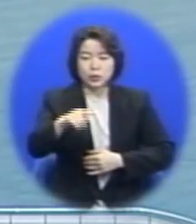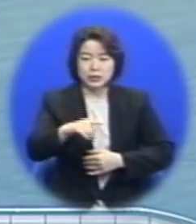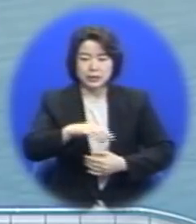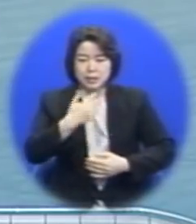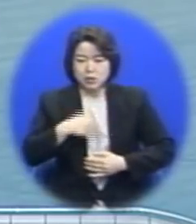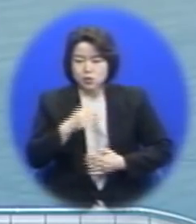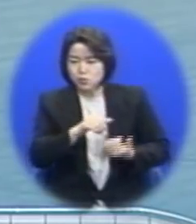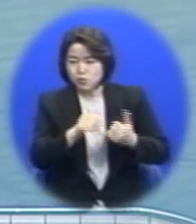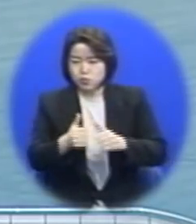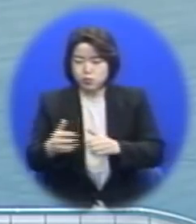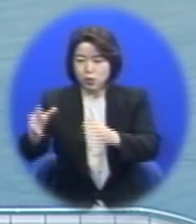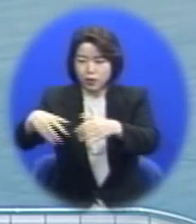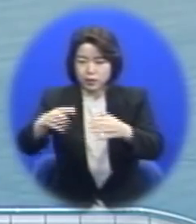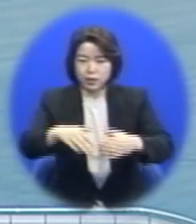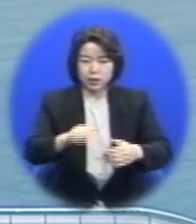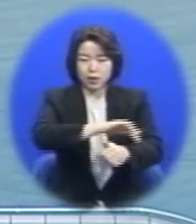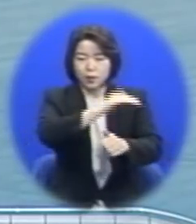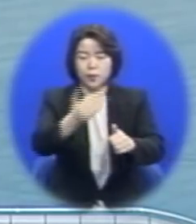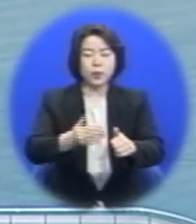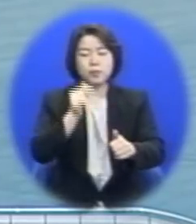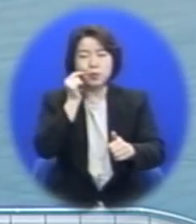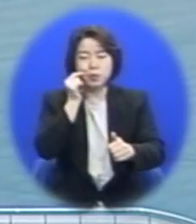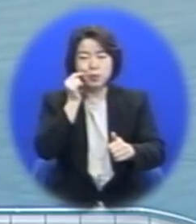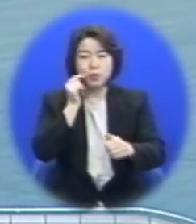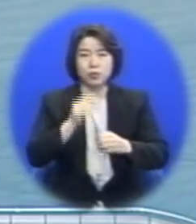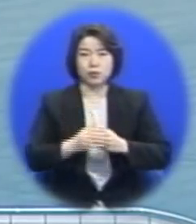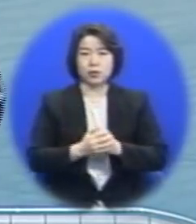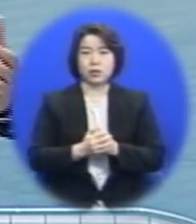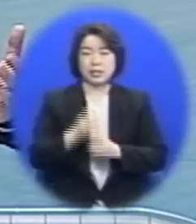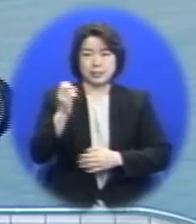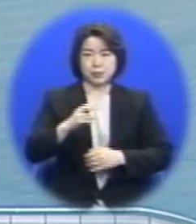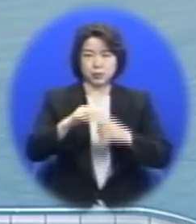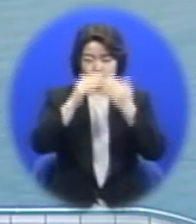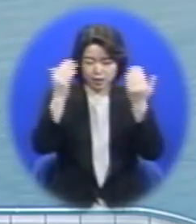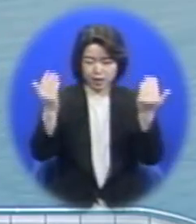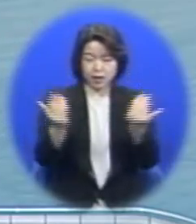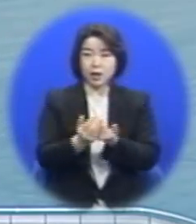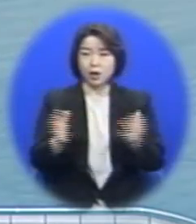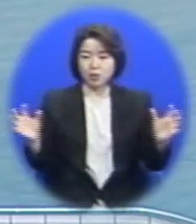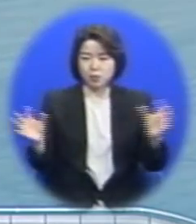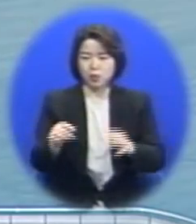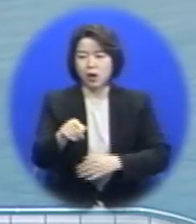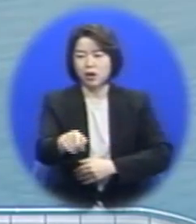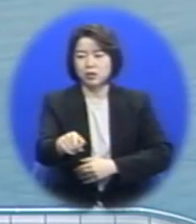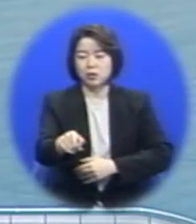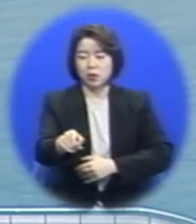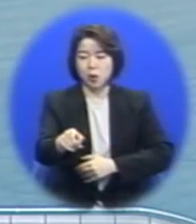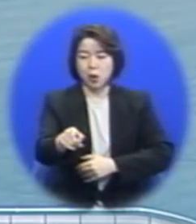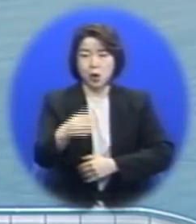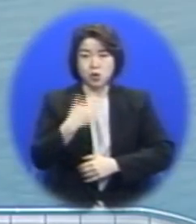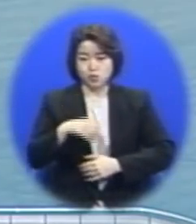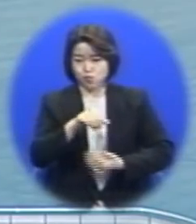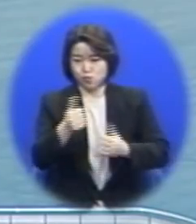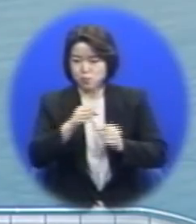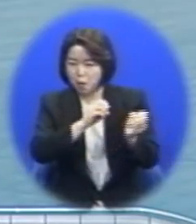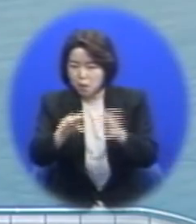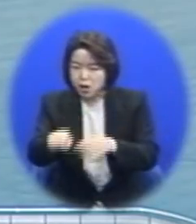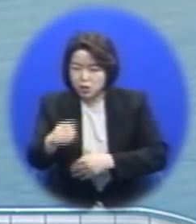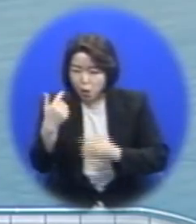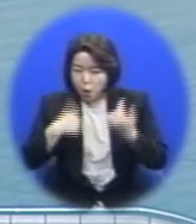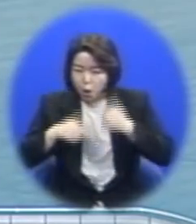수습해서 장례를 치르지 못하게 합니다. 그리고 다들 모여서 그걸 보고 즐거워하면서